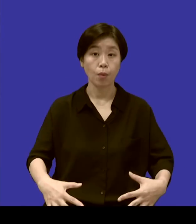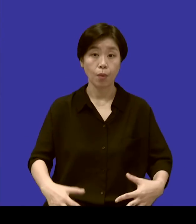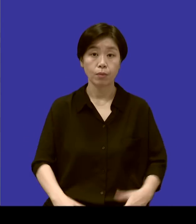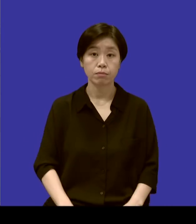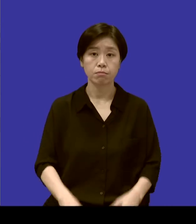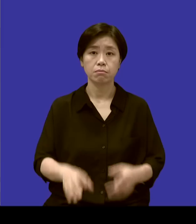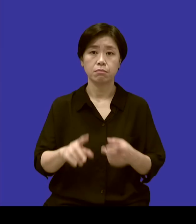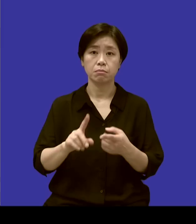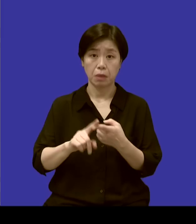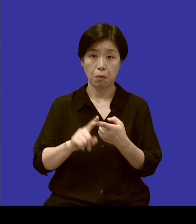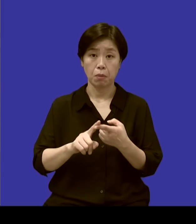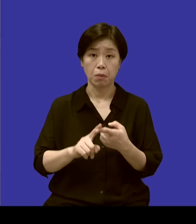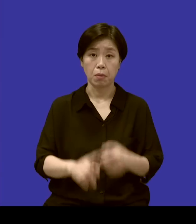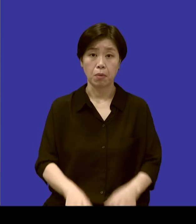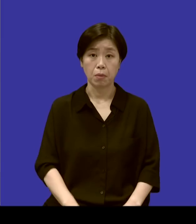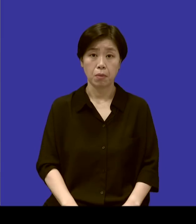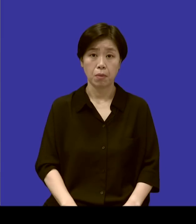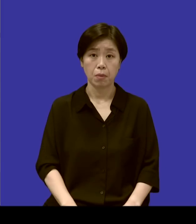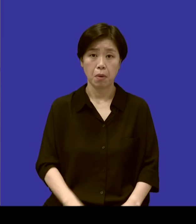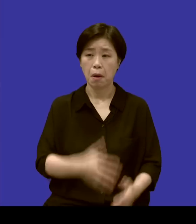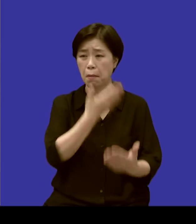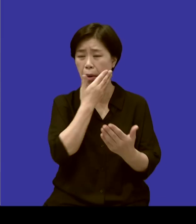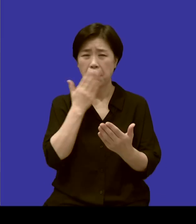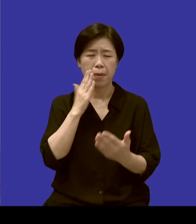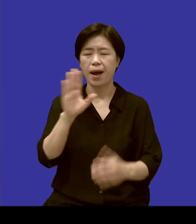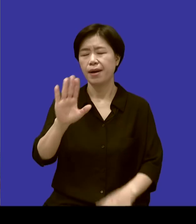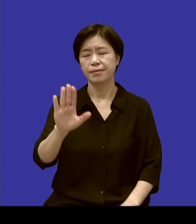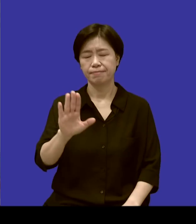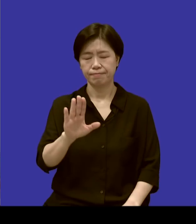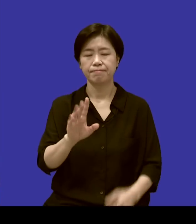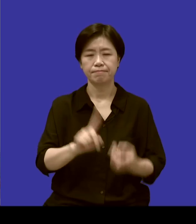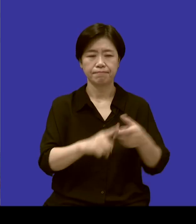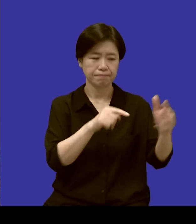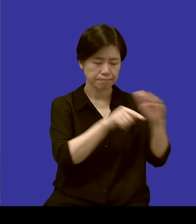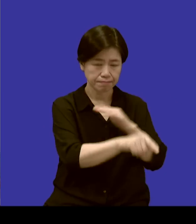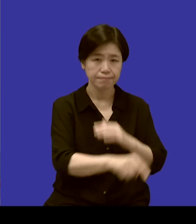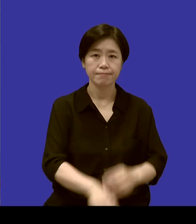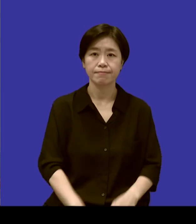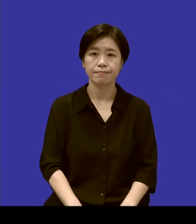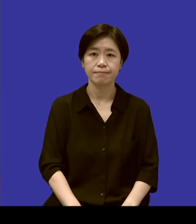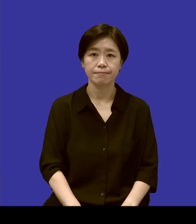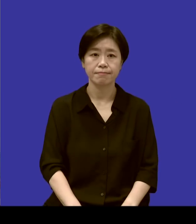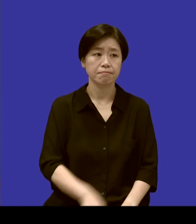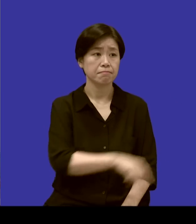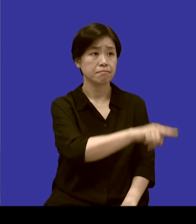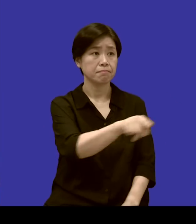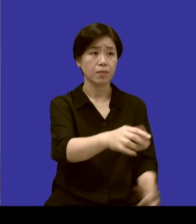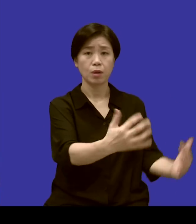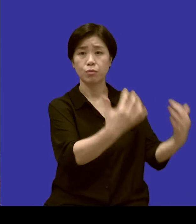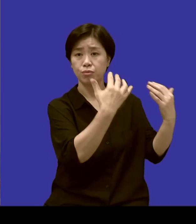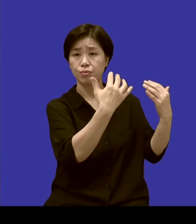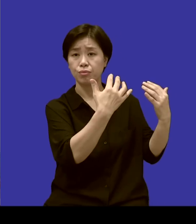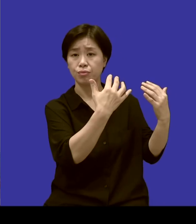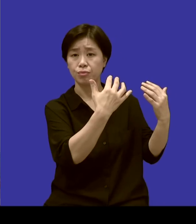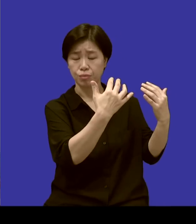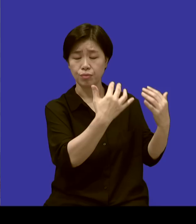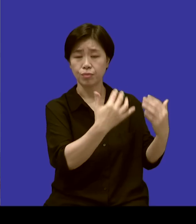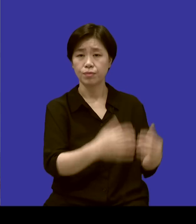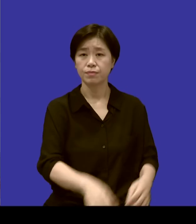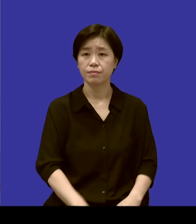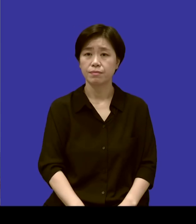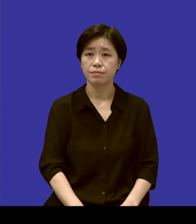그렇게 희끗희끗하게 하고 저는 가요. 예, 예. 그러니까 그들이 나를 보는 시선은 그냥 부모님 보는